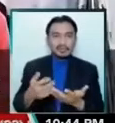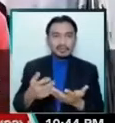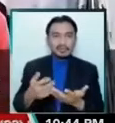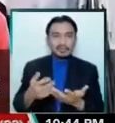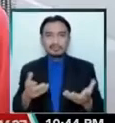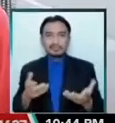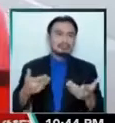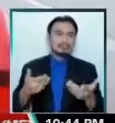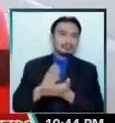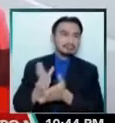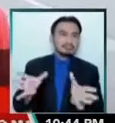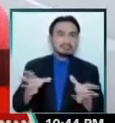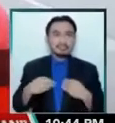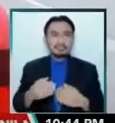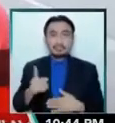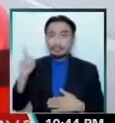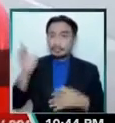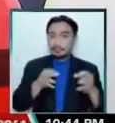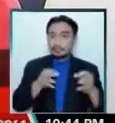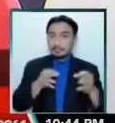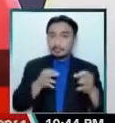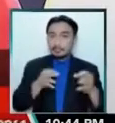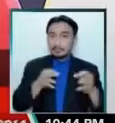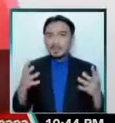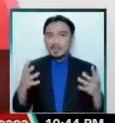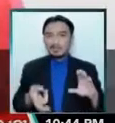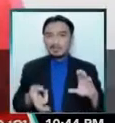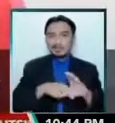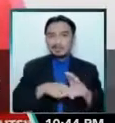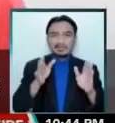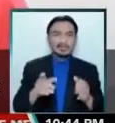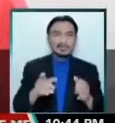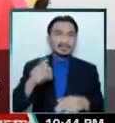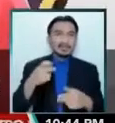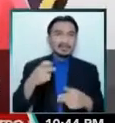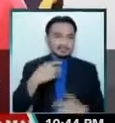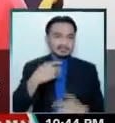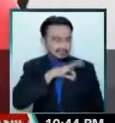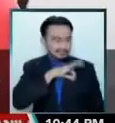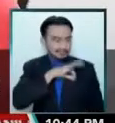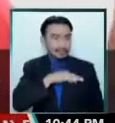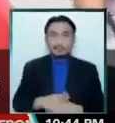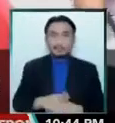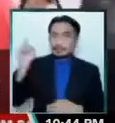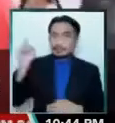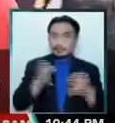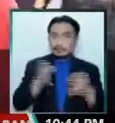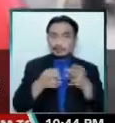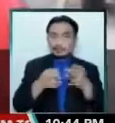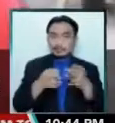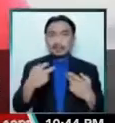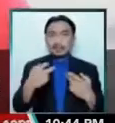Wala lang pa sa hero, sir. Kailangan ko talagang kumita. Kailangan din namin sumunod sa protocol kasi kami rin mahihirapan